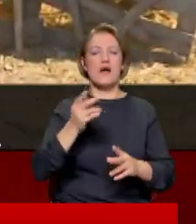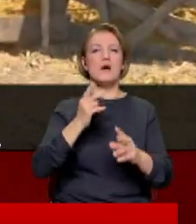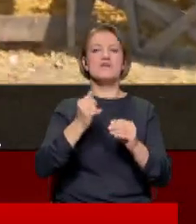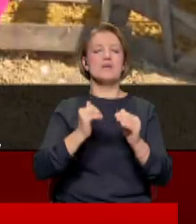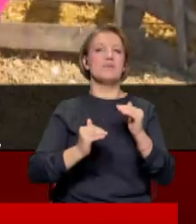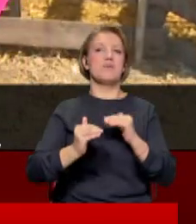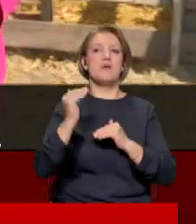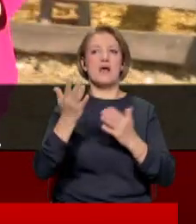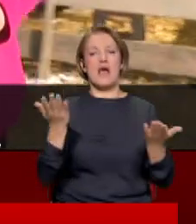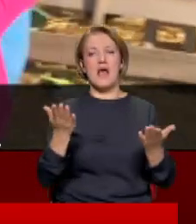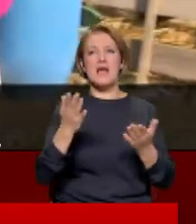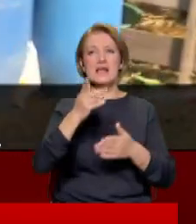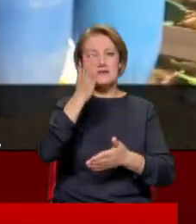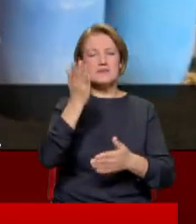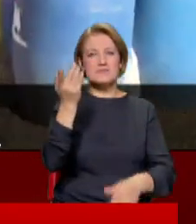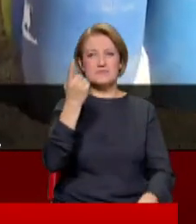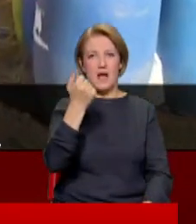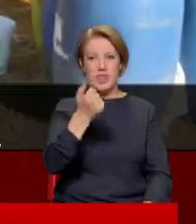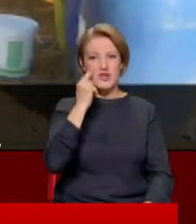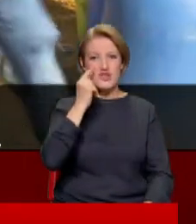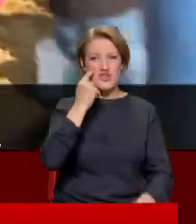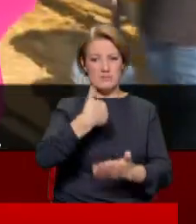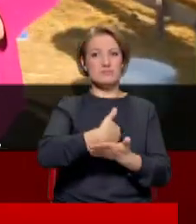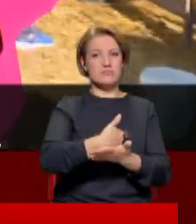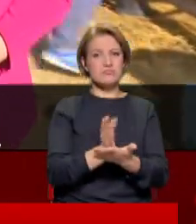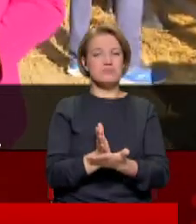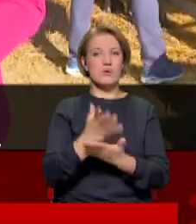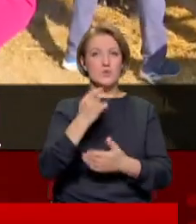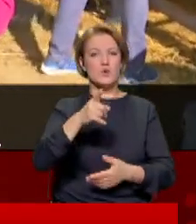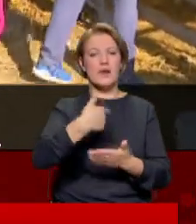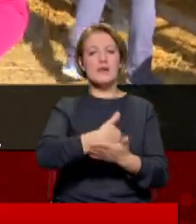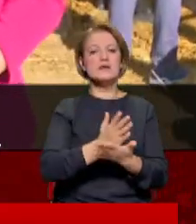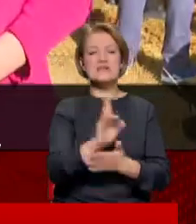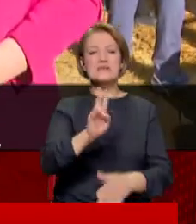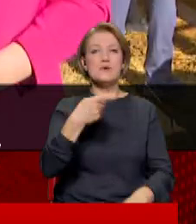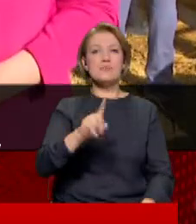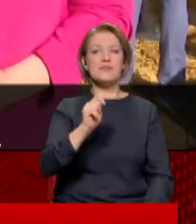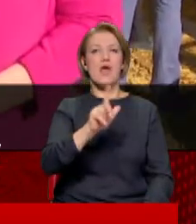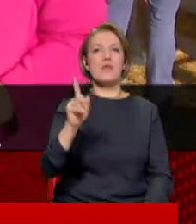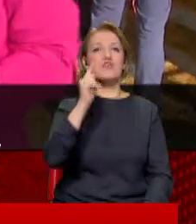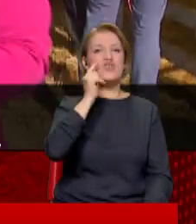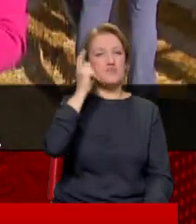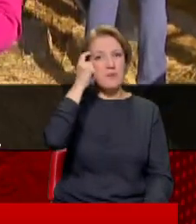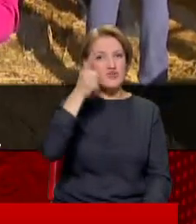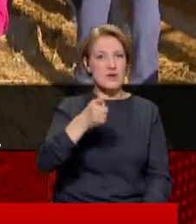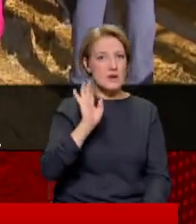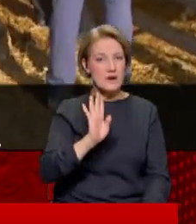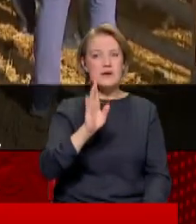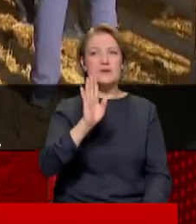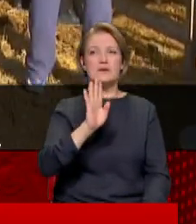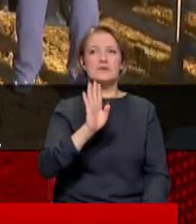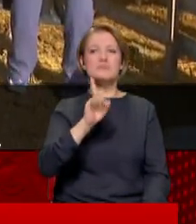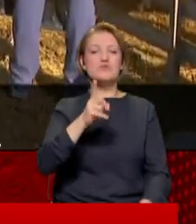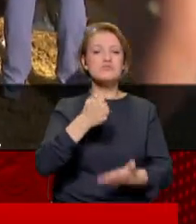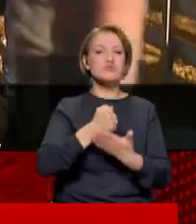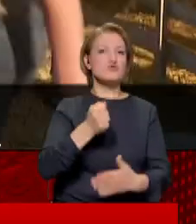artıyor fiyatlar. Hisseyi aldığınızda 6 kişi girdiğinizi düşünün. O hisseye 20 bin lira düşüyor bir aileye. Bu da tabii